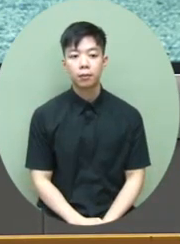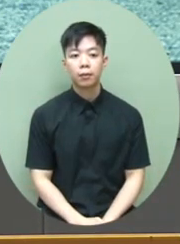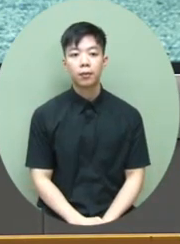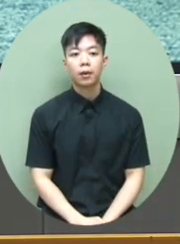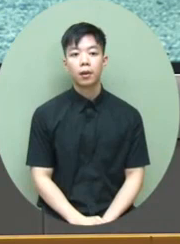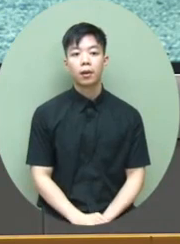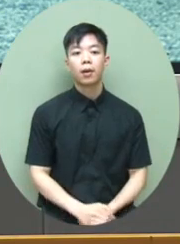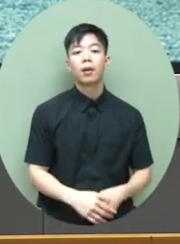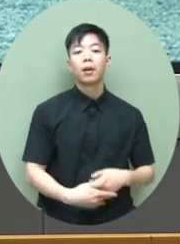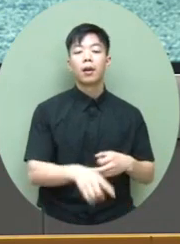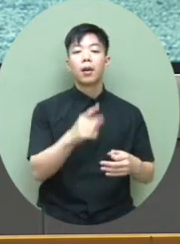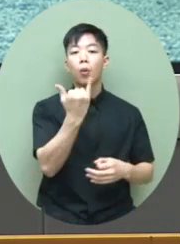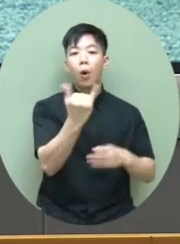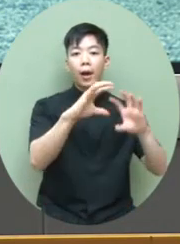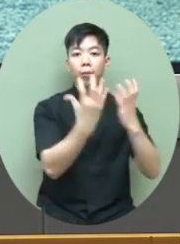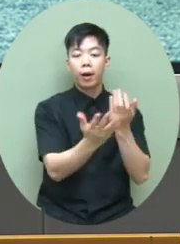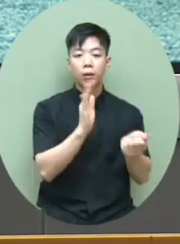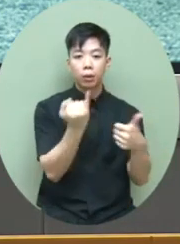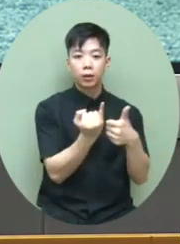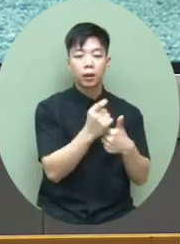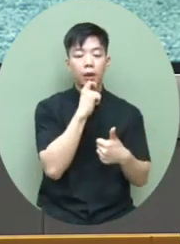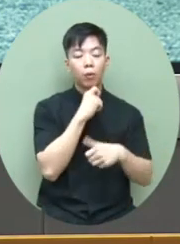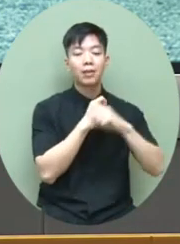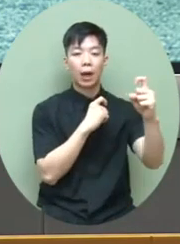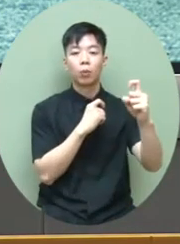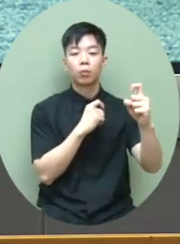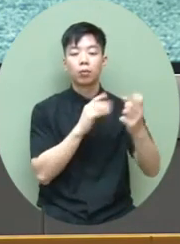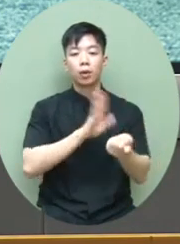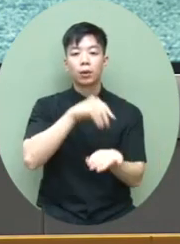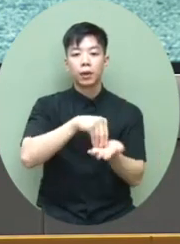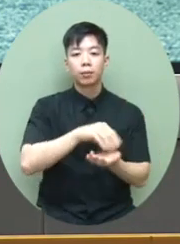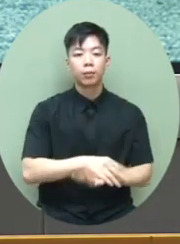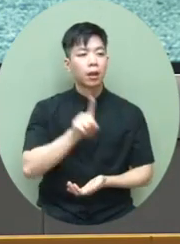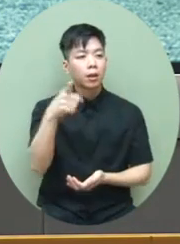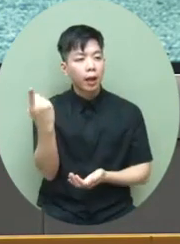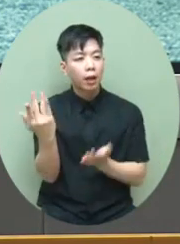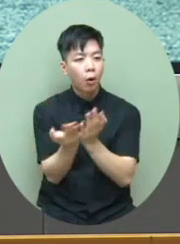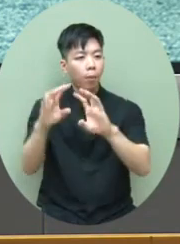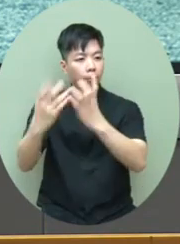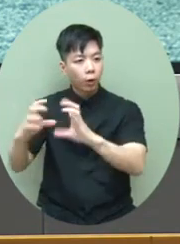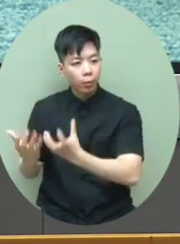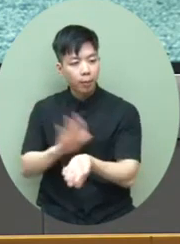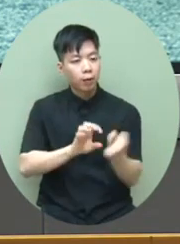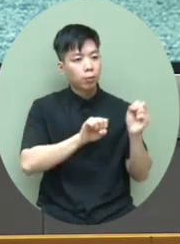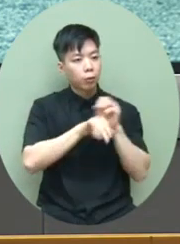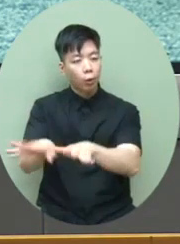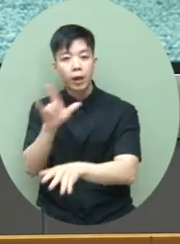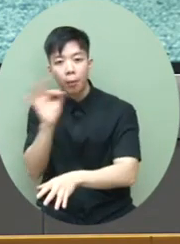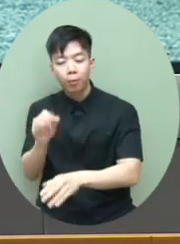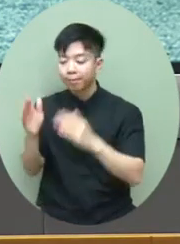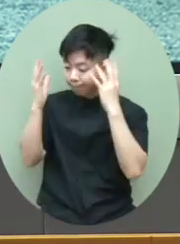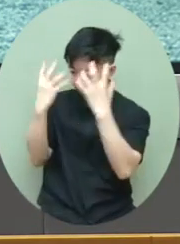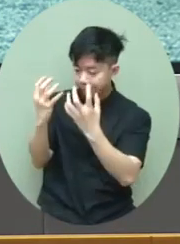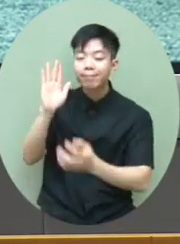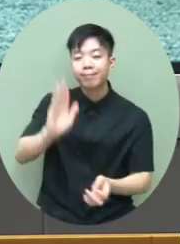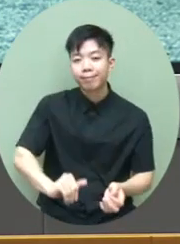生，就有9名學生受感染，我們也都會留意著其他班級有沒有一些傳播的情況，暫時宿